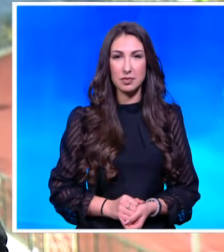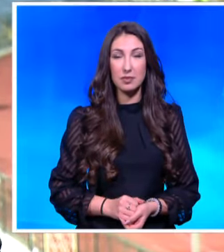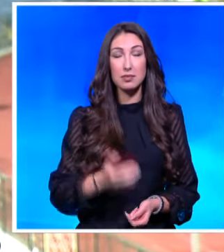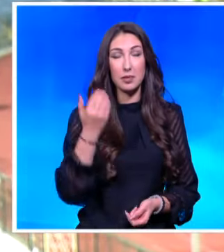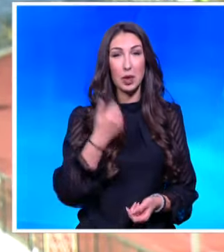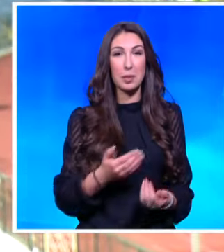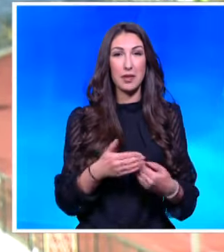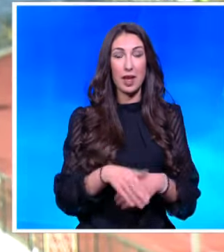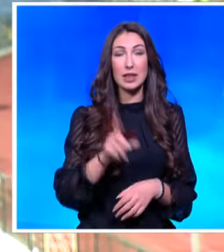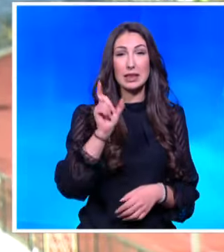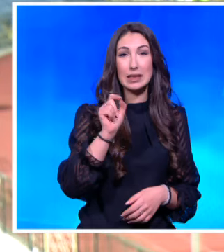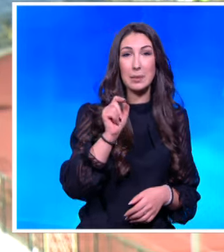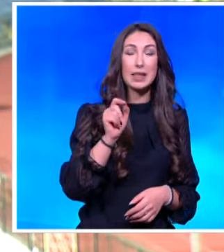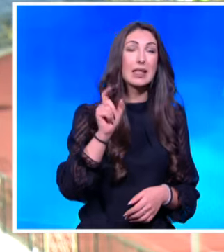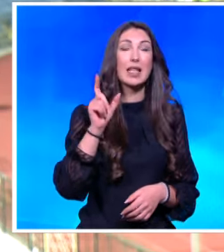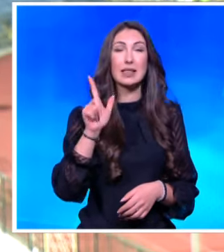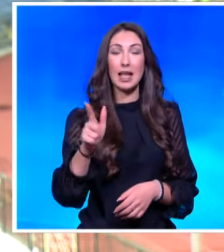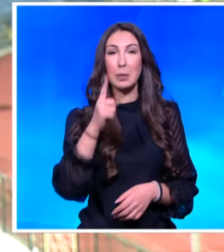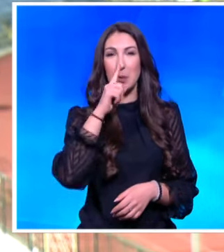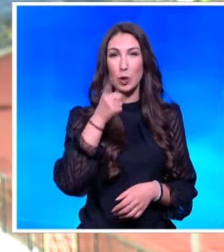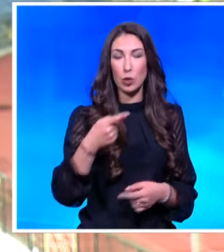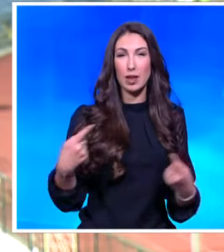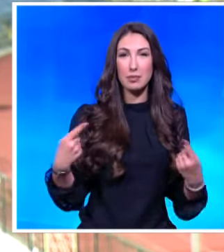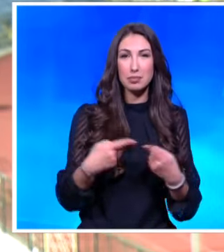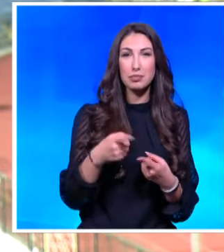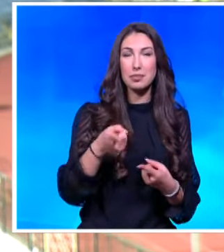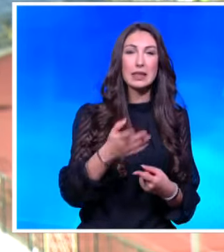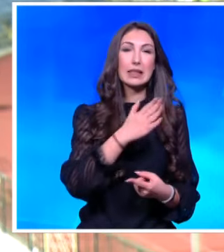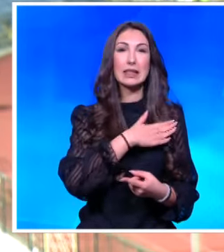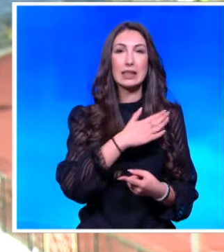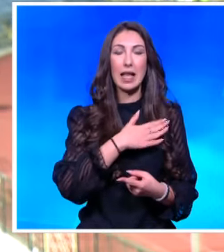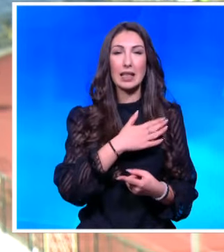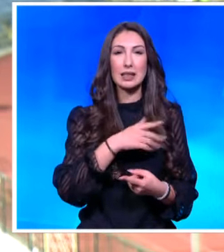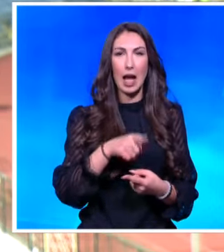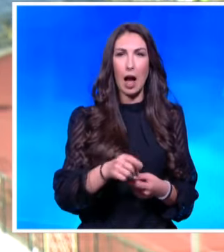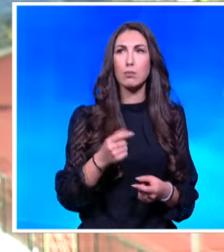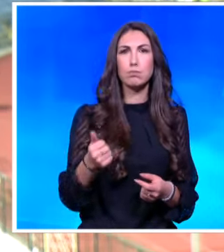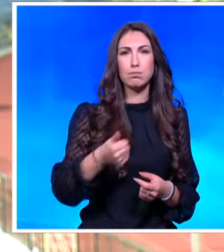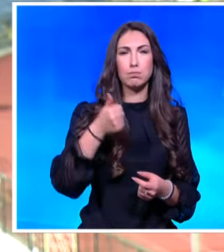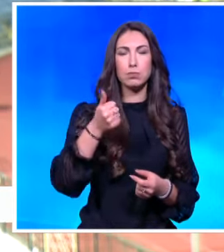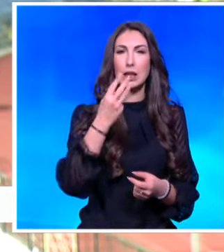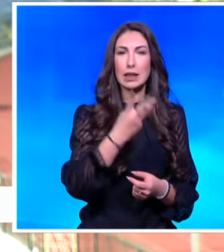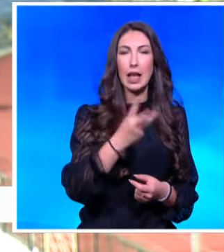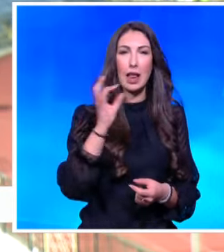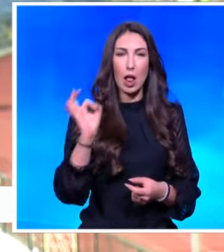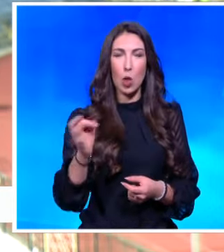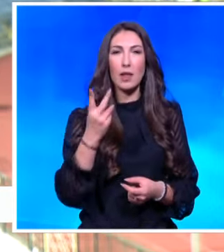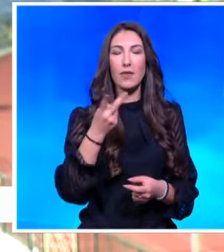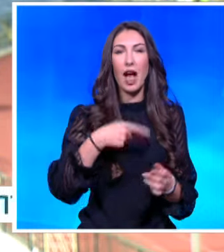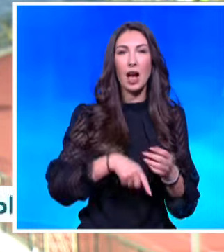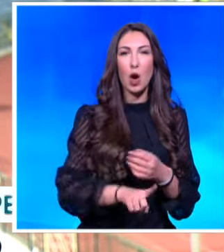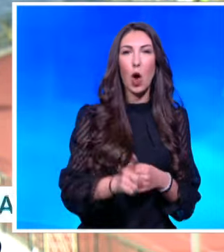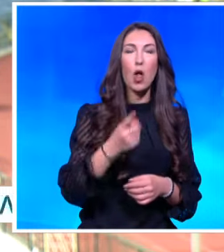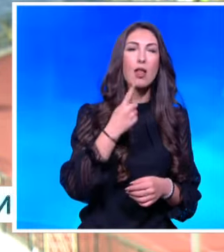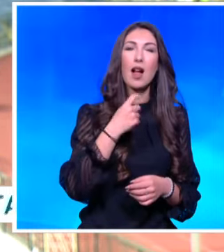Добър вечер. 77-ма минута на двубоя на стадион Васил Левски. ЦСКА тотално доминира. 3 на 0. Два гола на Вион